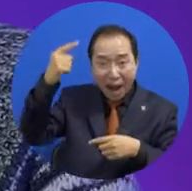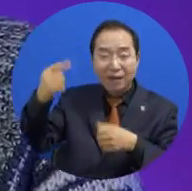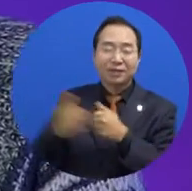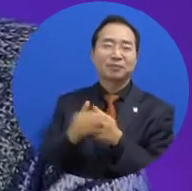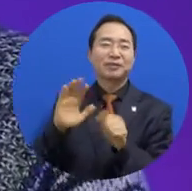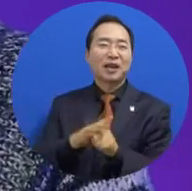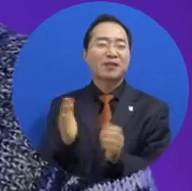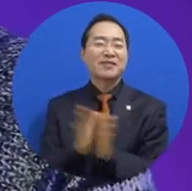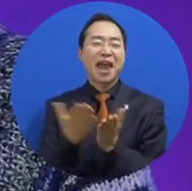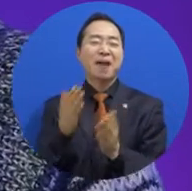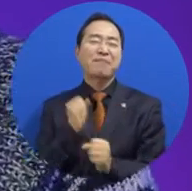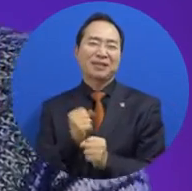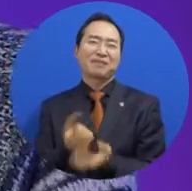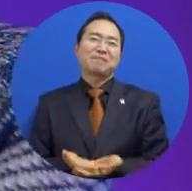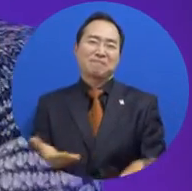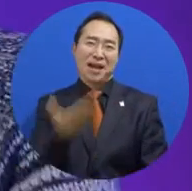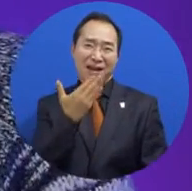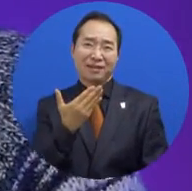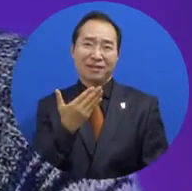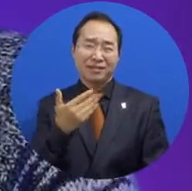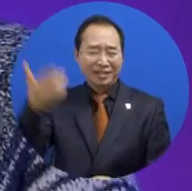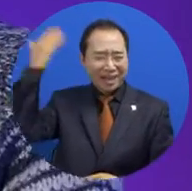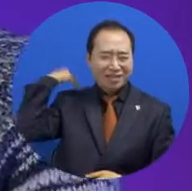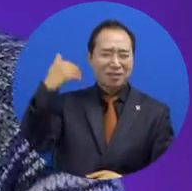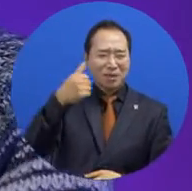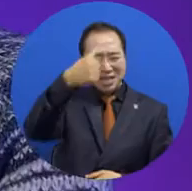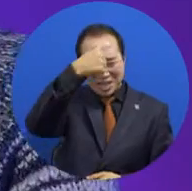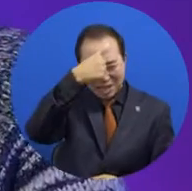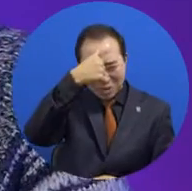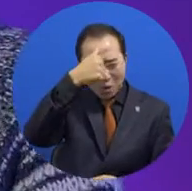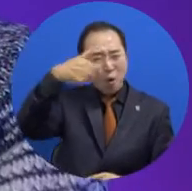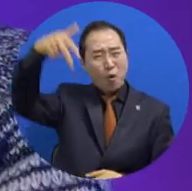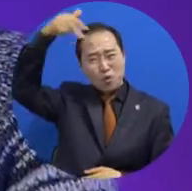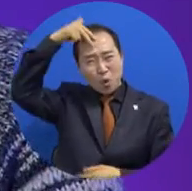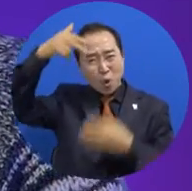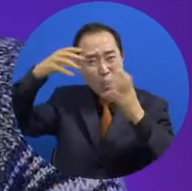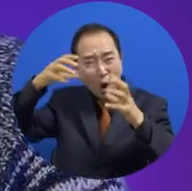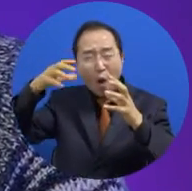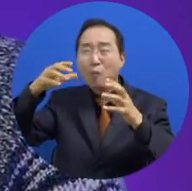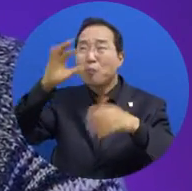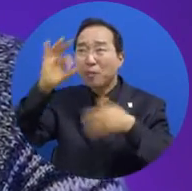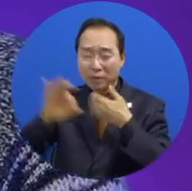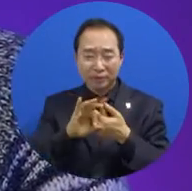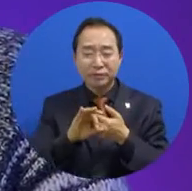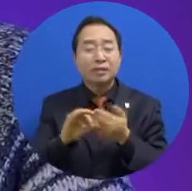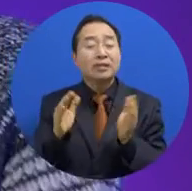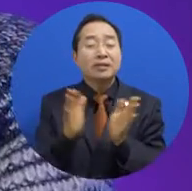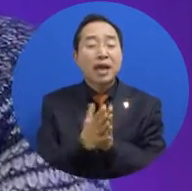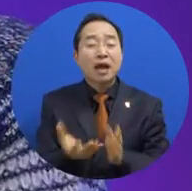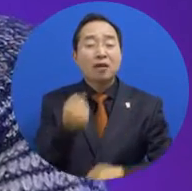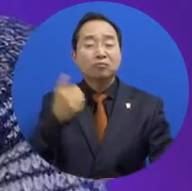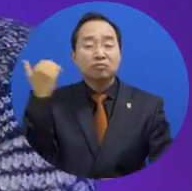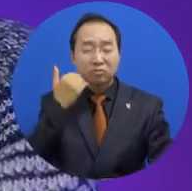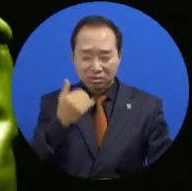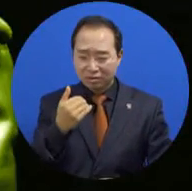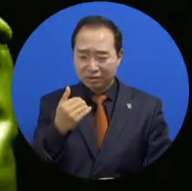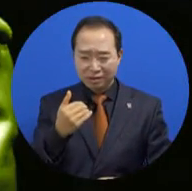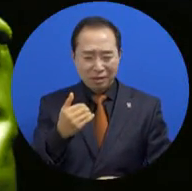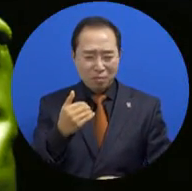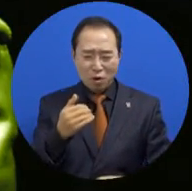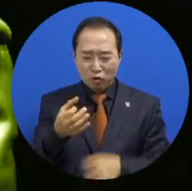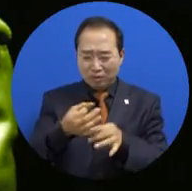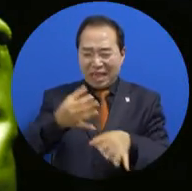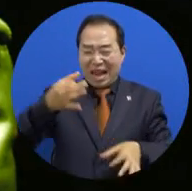전에는 뭐 인도의 브라만, 뭐 중국이나 조선도 사대부 이런 특권층에는